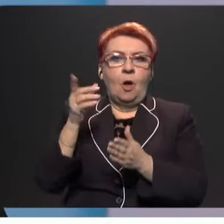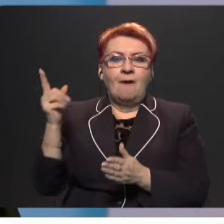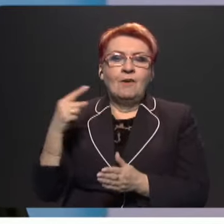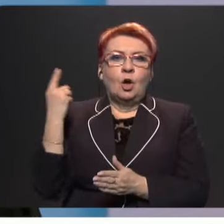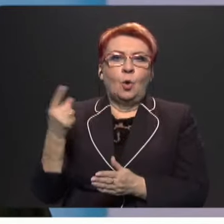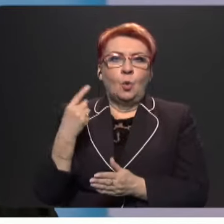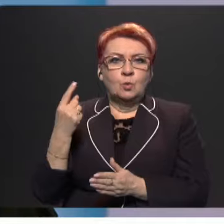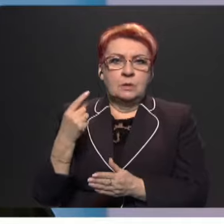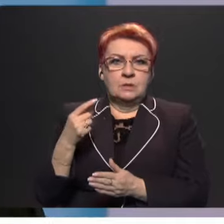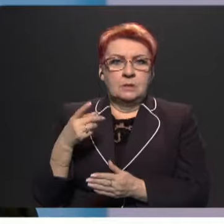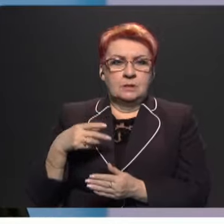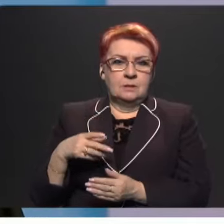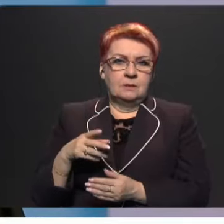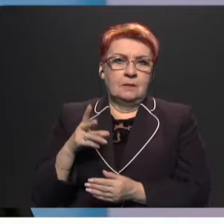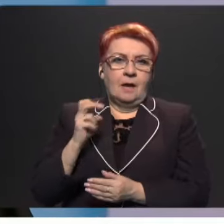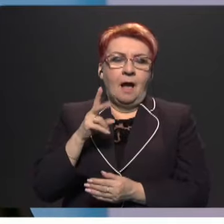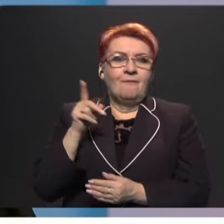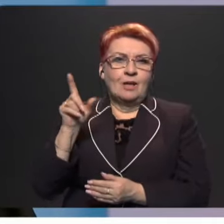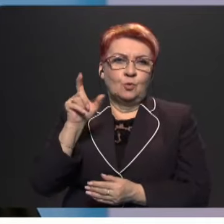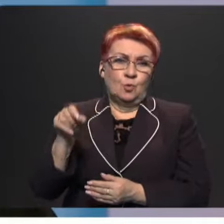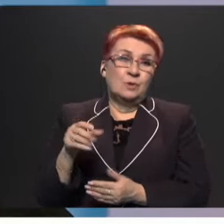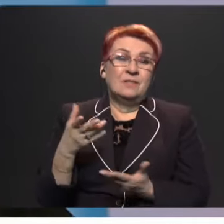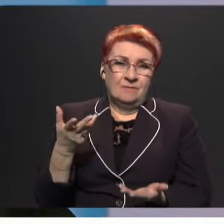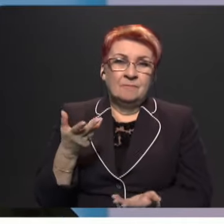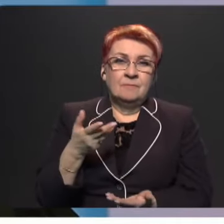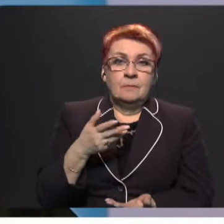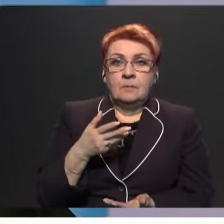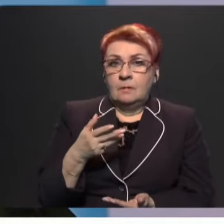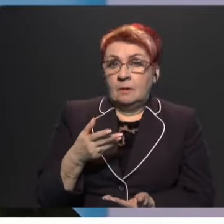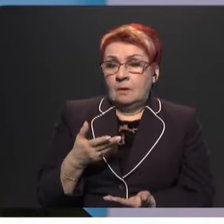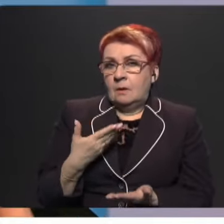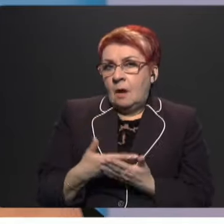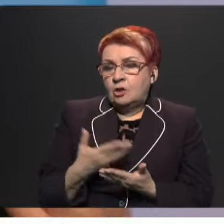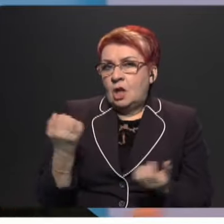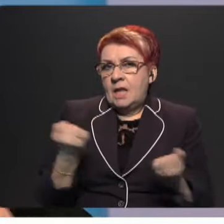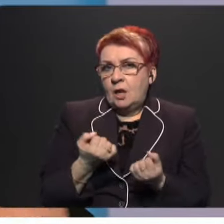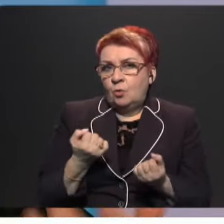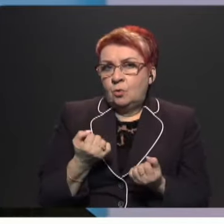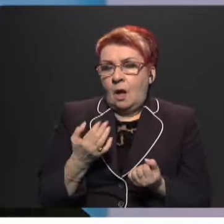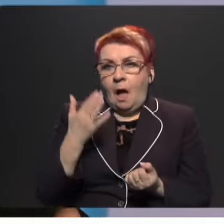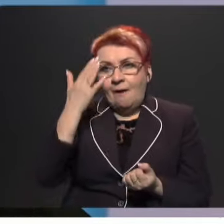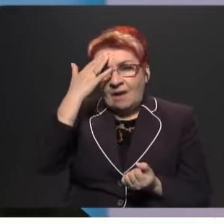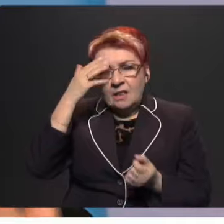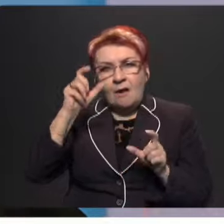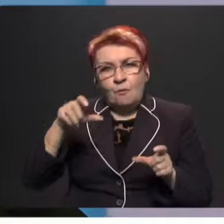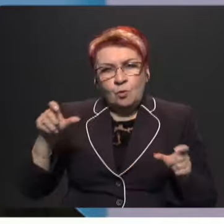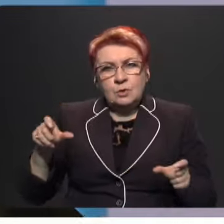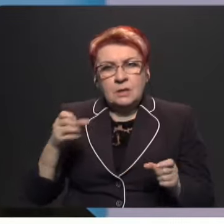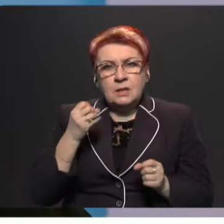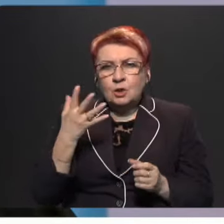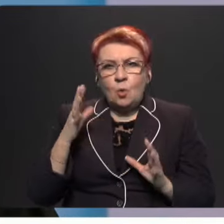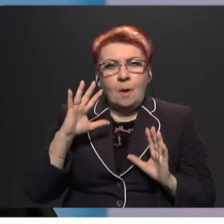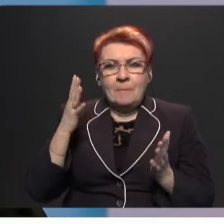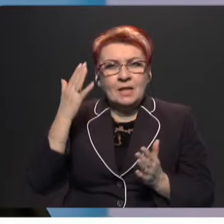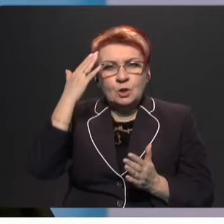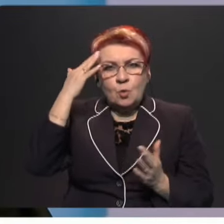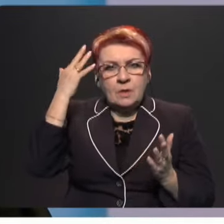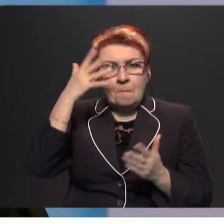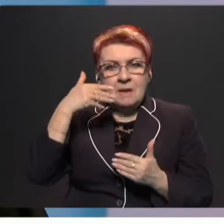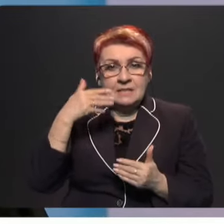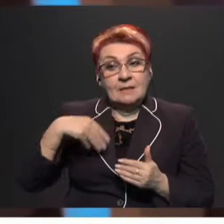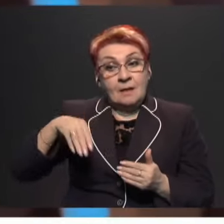юла, как, не знаю, укусили вас. То есть, вроде бы ерунда, да? А вот в головах у людей вот столько сейчас происходит